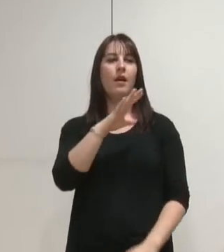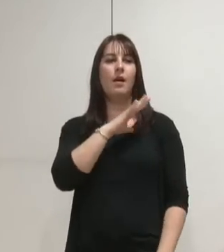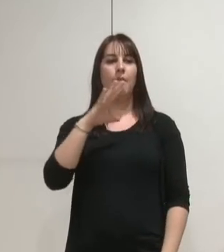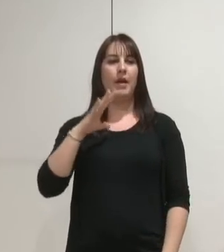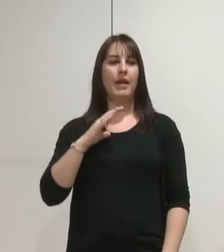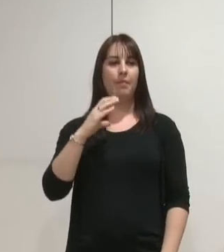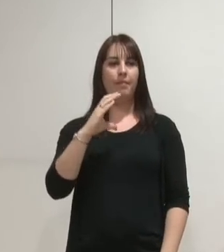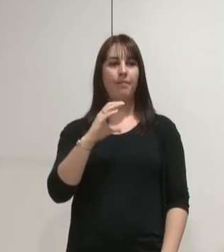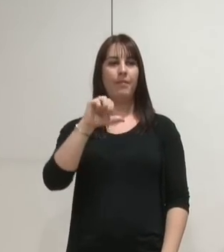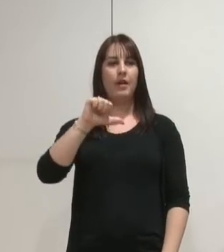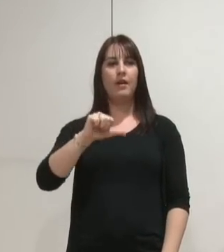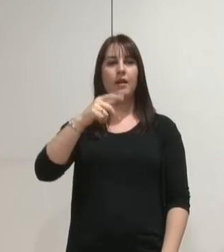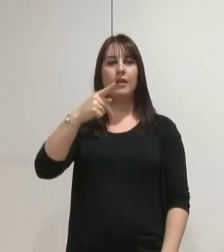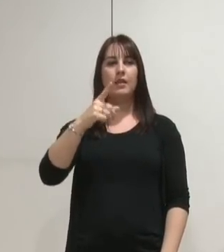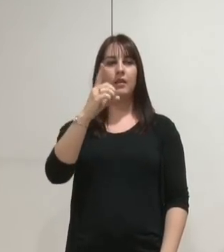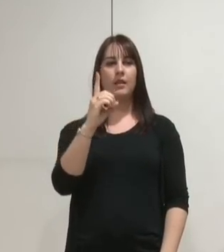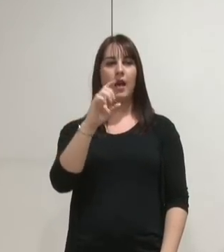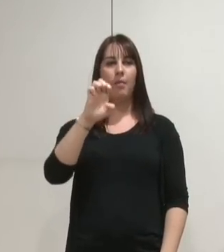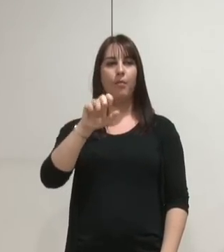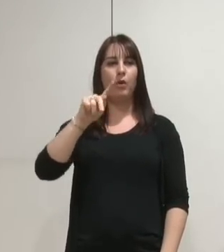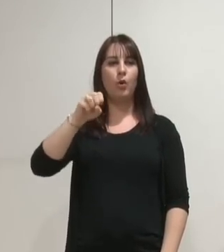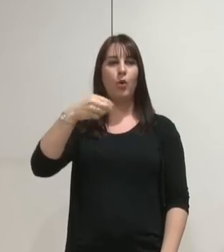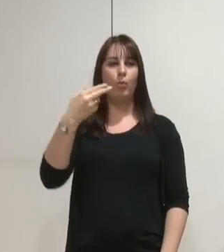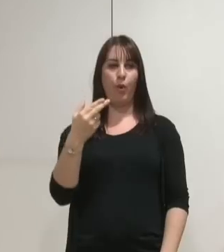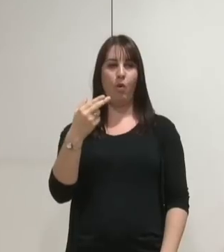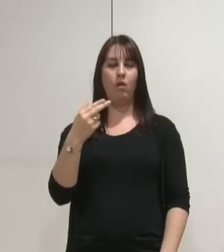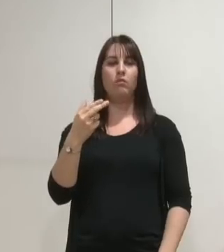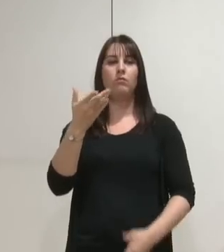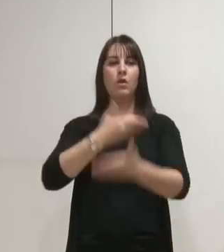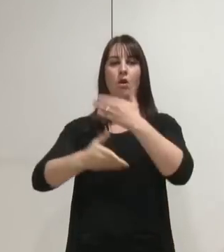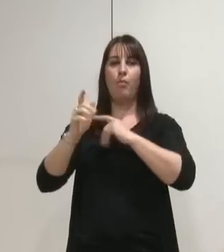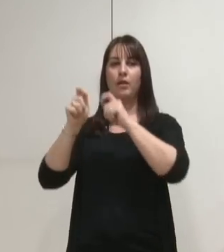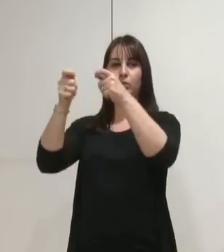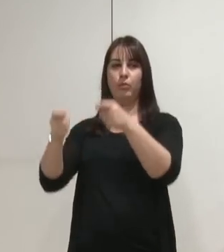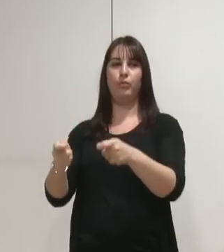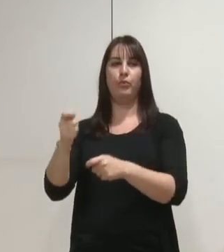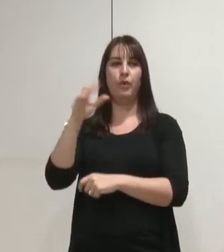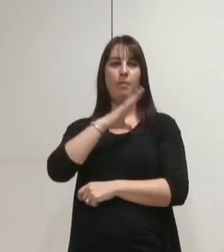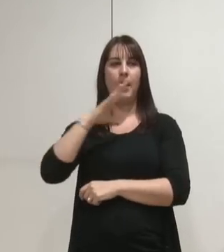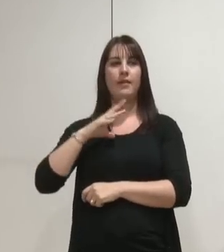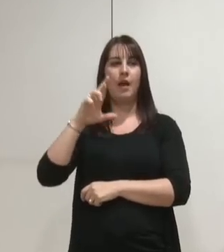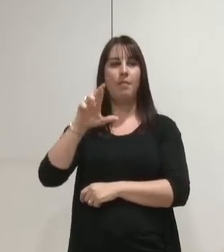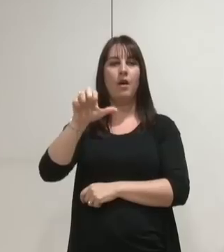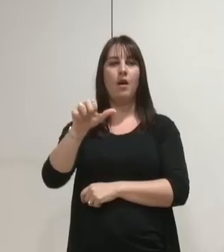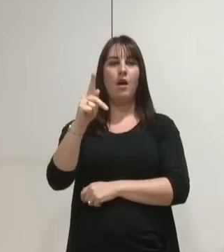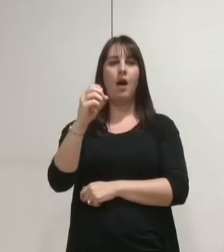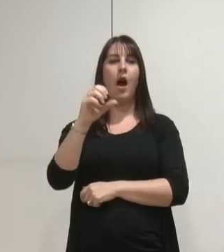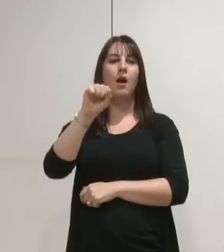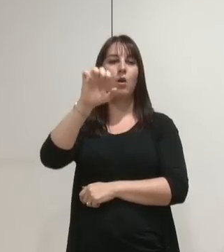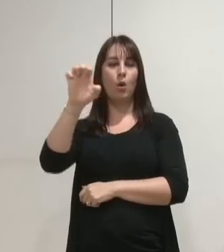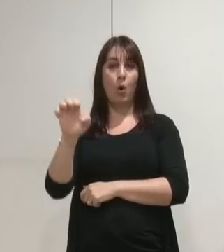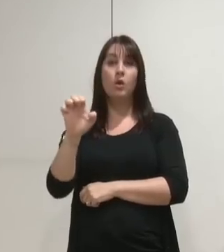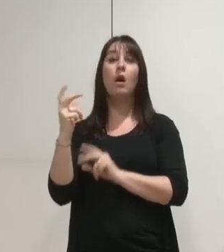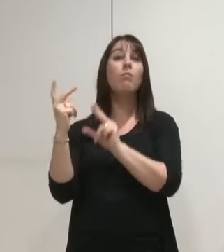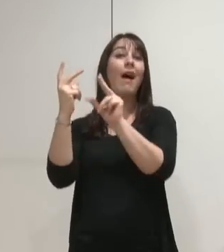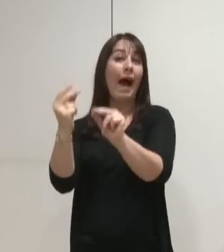Martin Hakim Sabri k capde pont donne pouvoir à Catherine Racot jusqu'à son arrivée Bernard